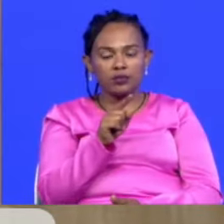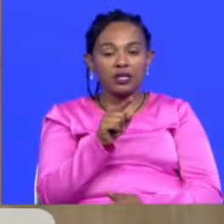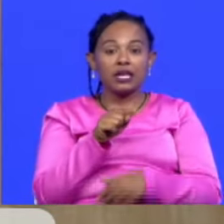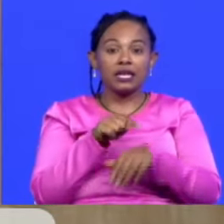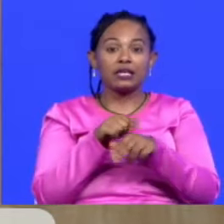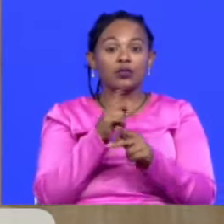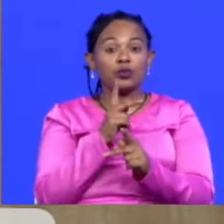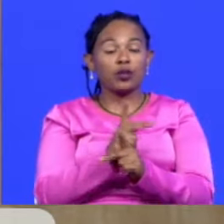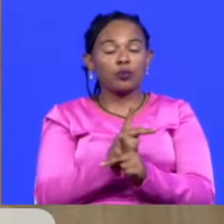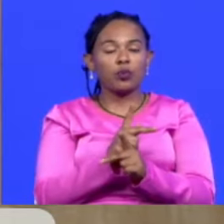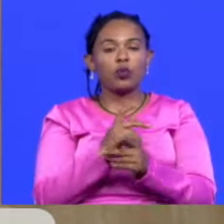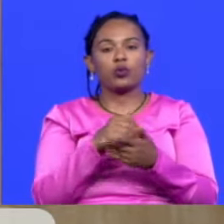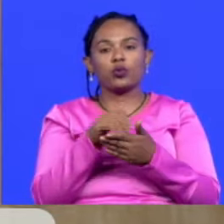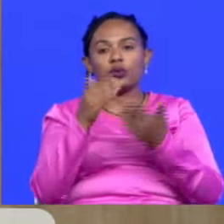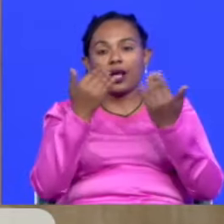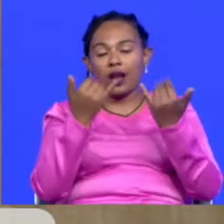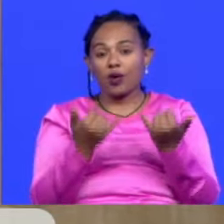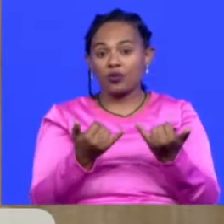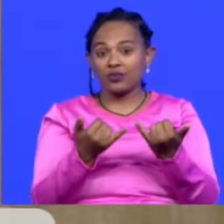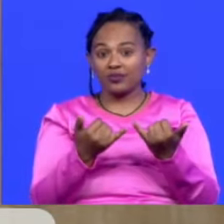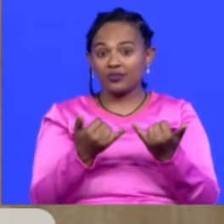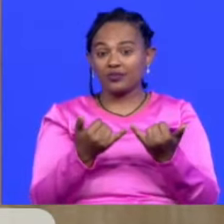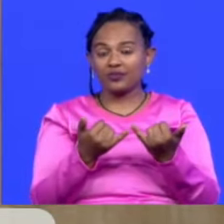ጠብቆ ይወጣል። አሁንም